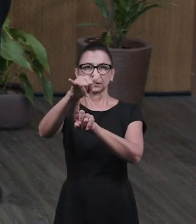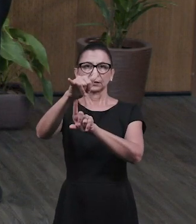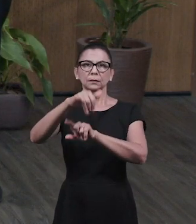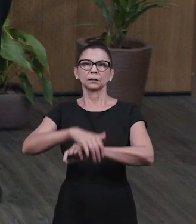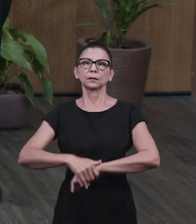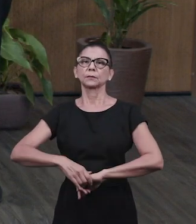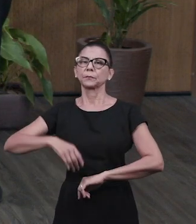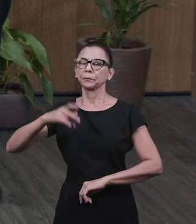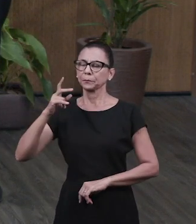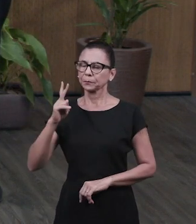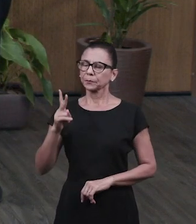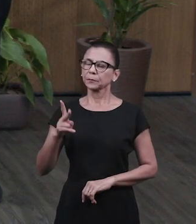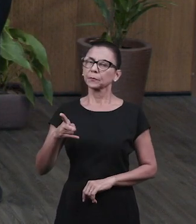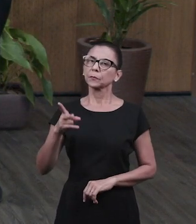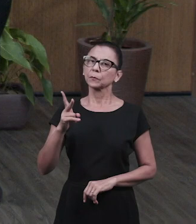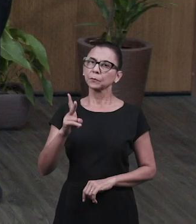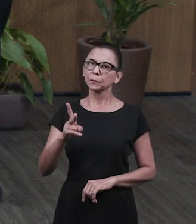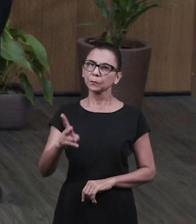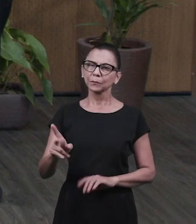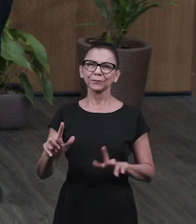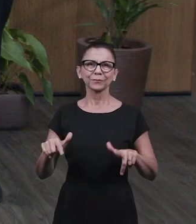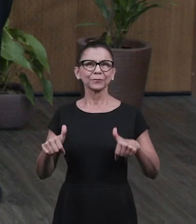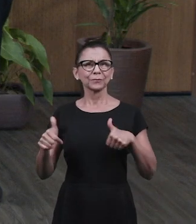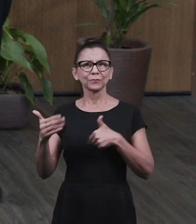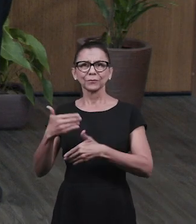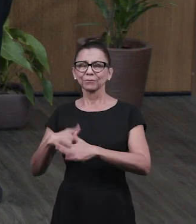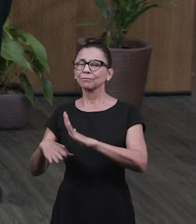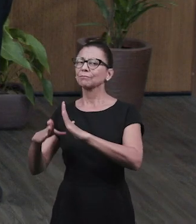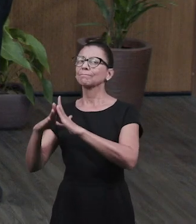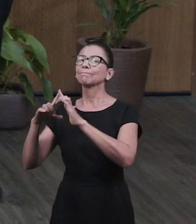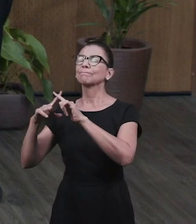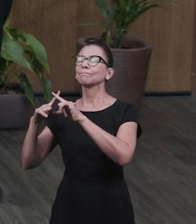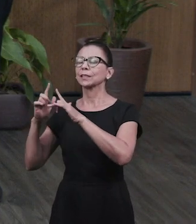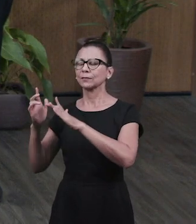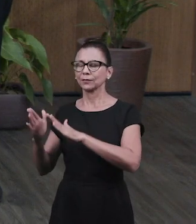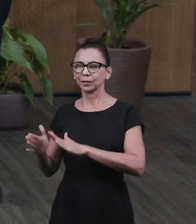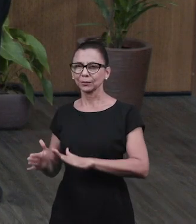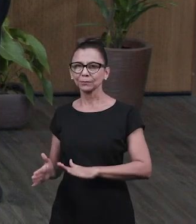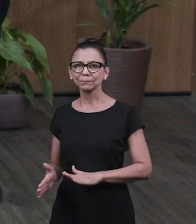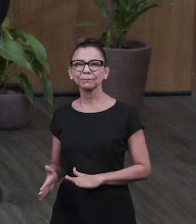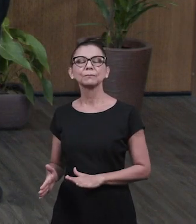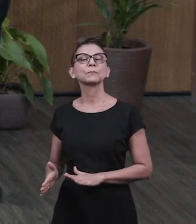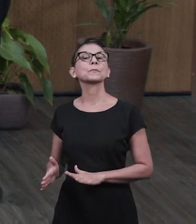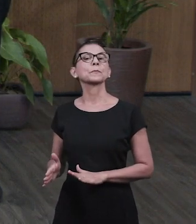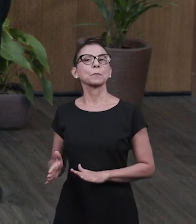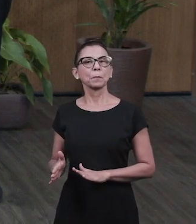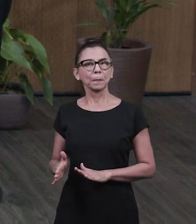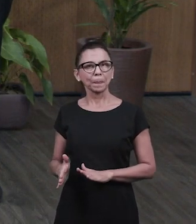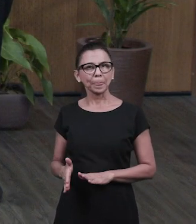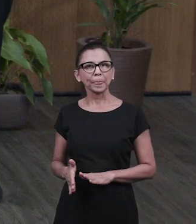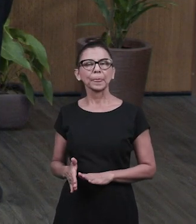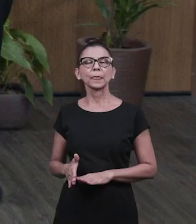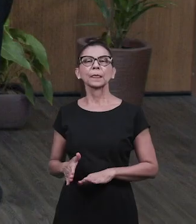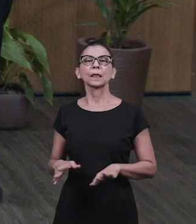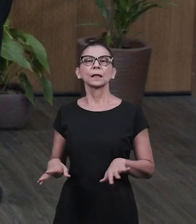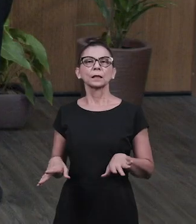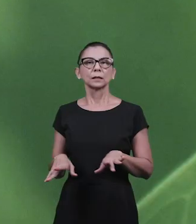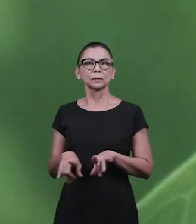toujours opère au milieu de l'Église fidèle. Et ainsi, la